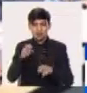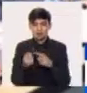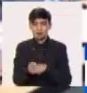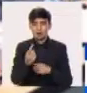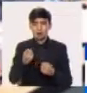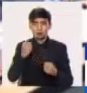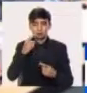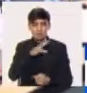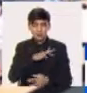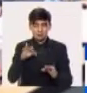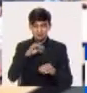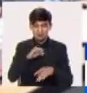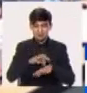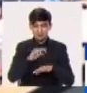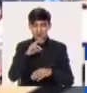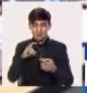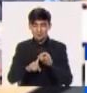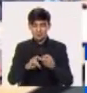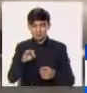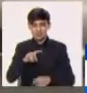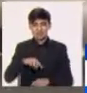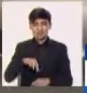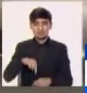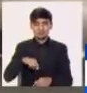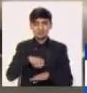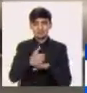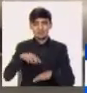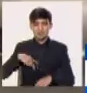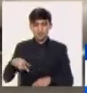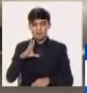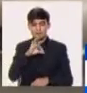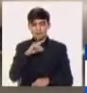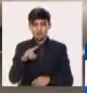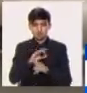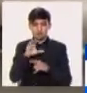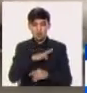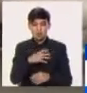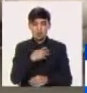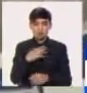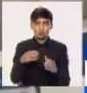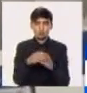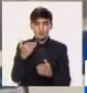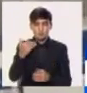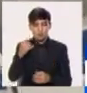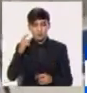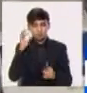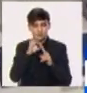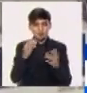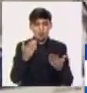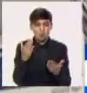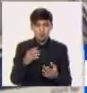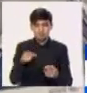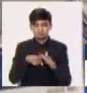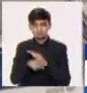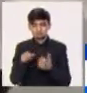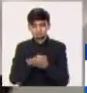нового типа. Генеральный директор ВОЗ не уточнил, в чем именно будет заключаться миссия группы. ВОЗ уже несколько недель пытается